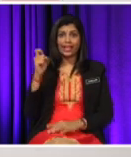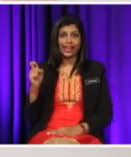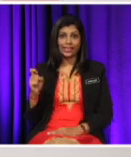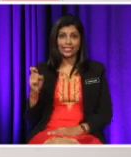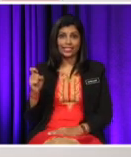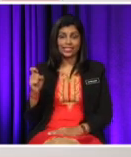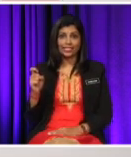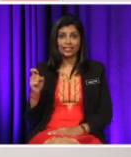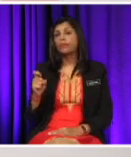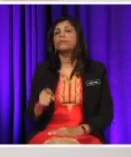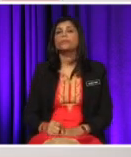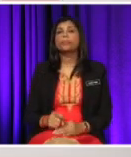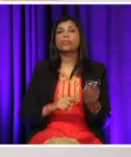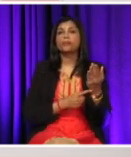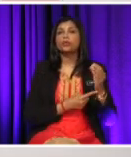40